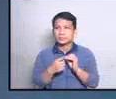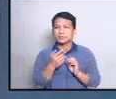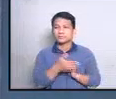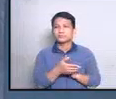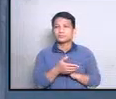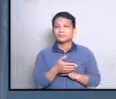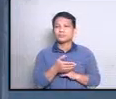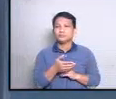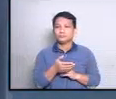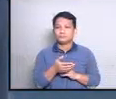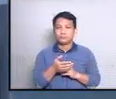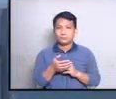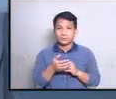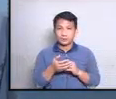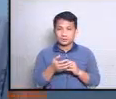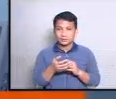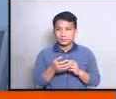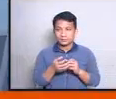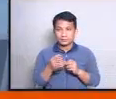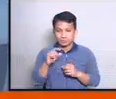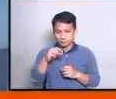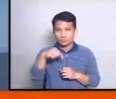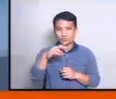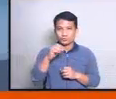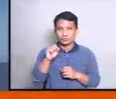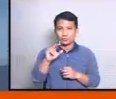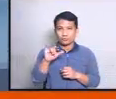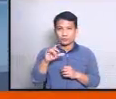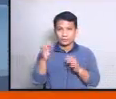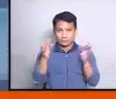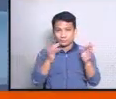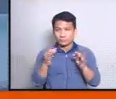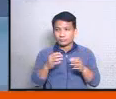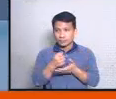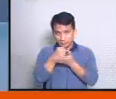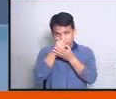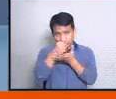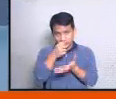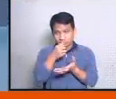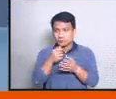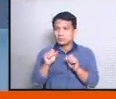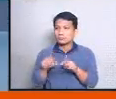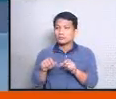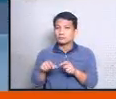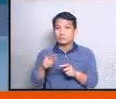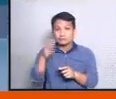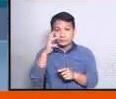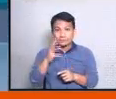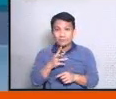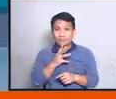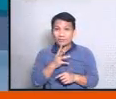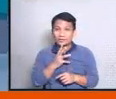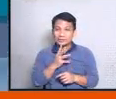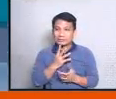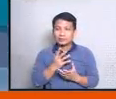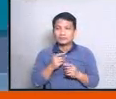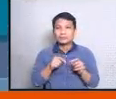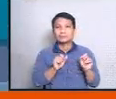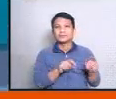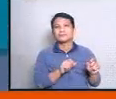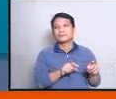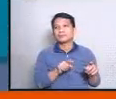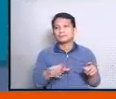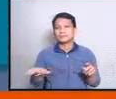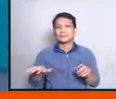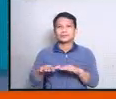Binansagang mga solvent queen na naaresto sa Binondo. Ang inakalang mga tindera ng mineral water, solvent pa lang binibenta sa